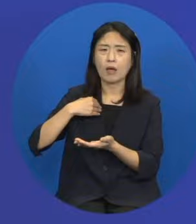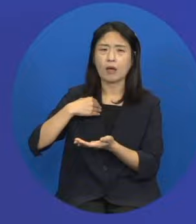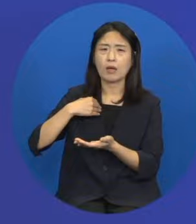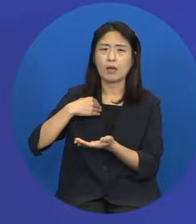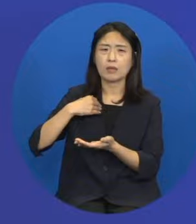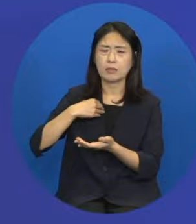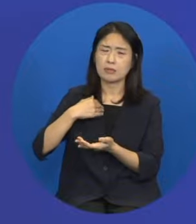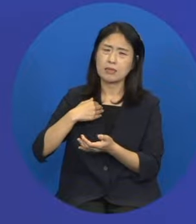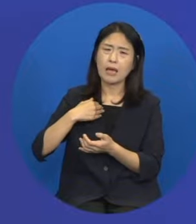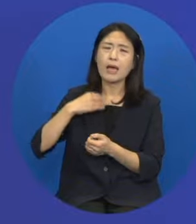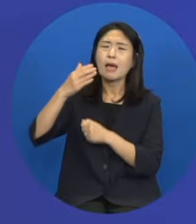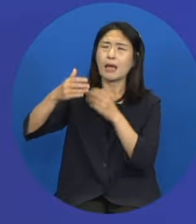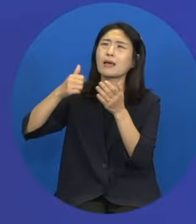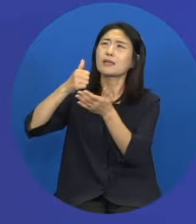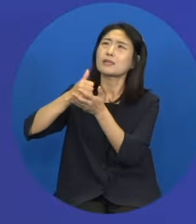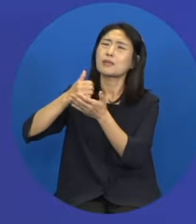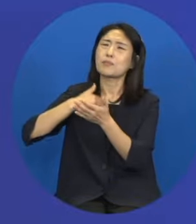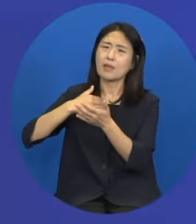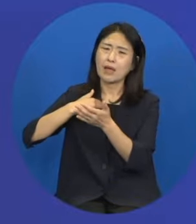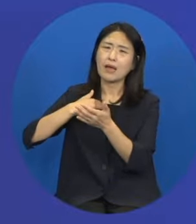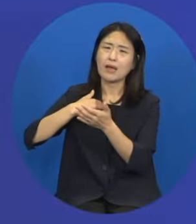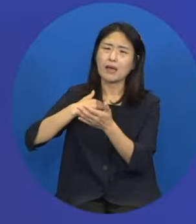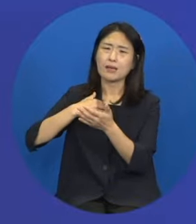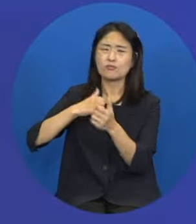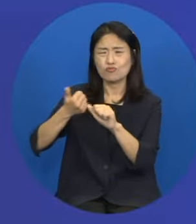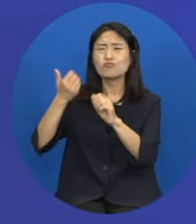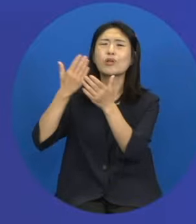하죠. 영적 침체감이 엘리야에게도 왔습니다.